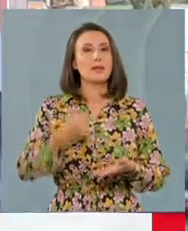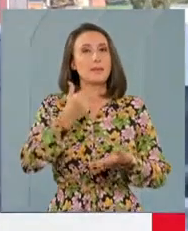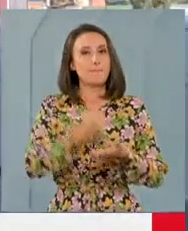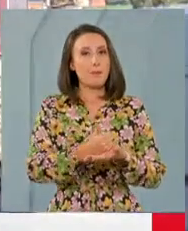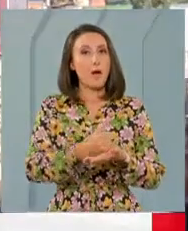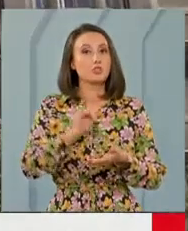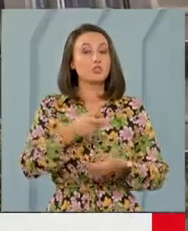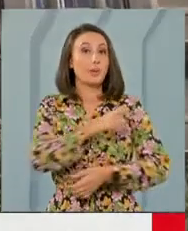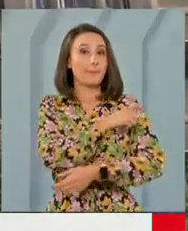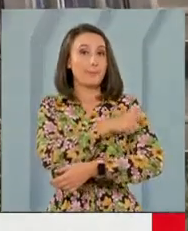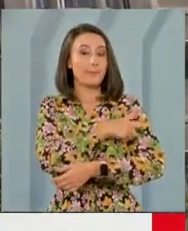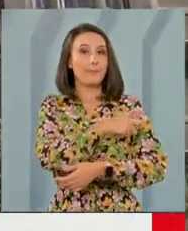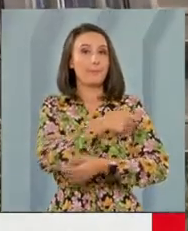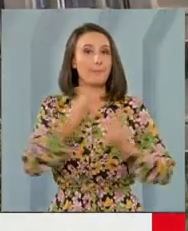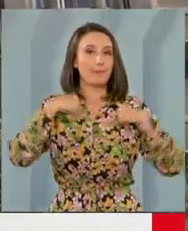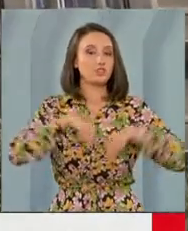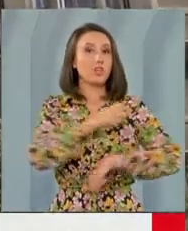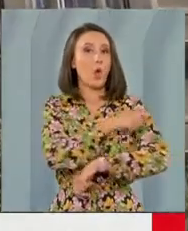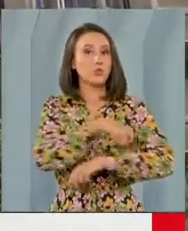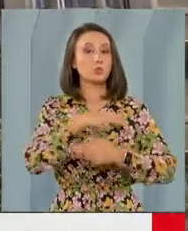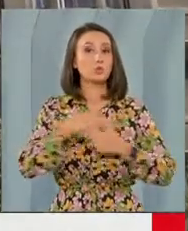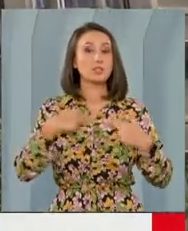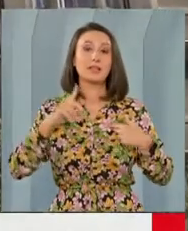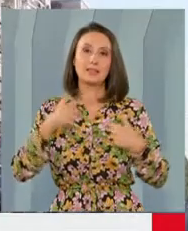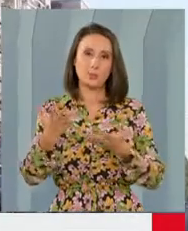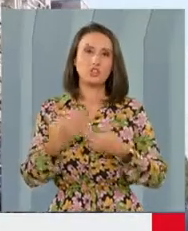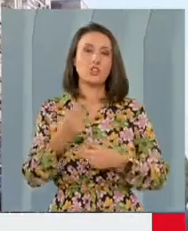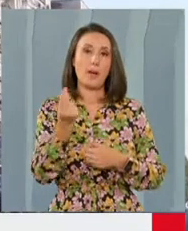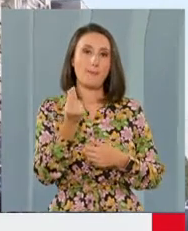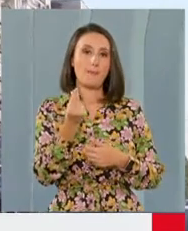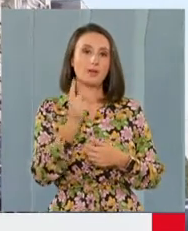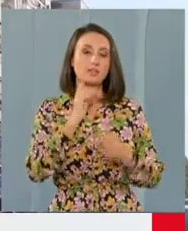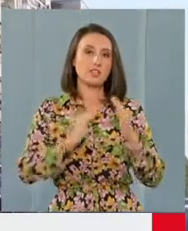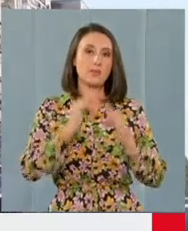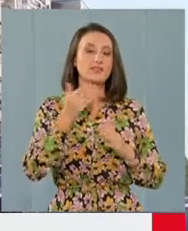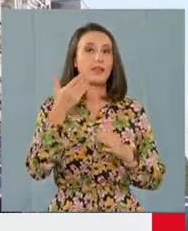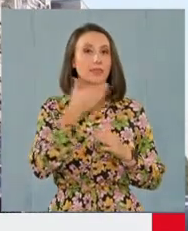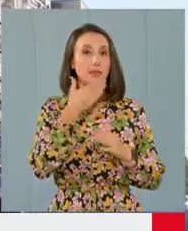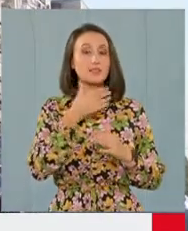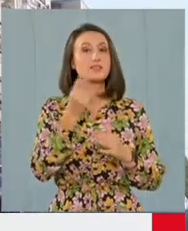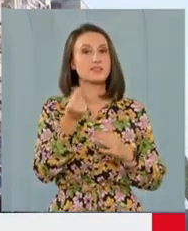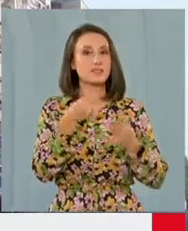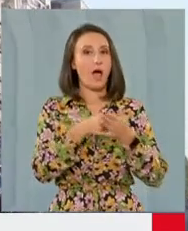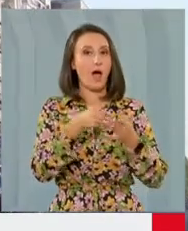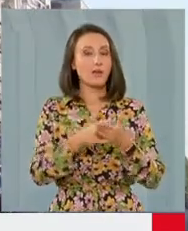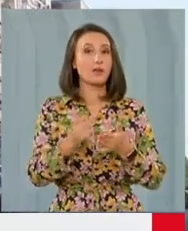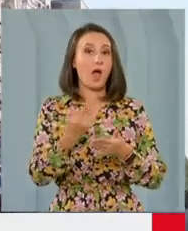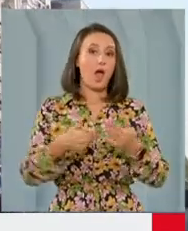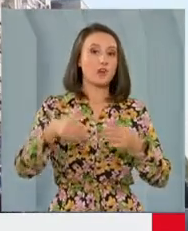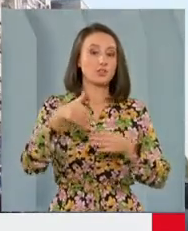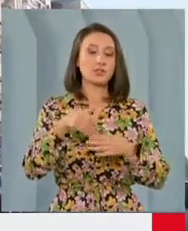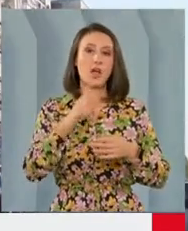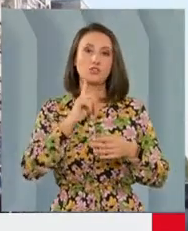și președinții de consilii județene trebuie să facă rost de bani ca să-și mărească indemnizațiile, precum și lefurile subalternilor, în